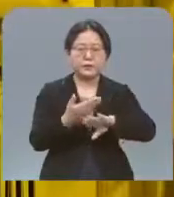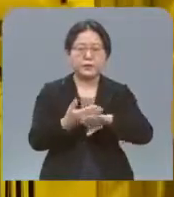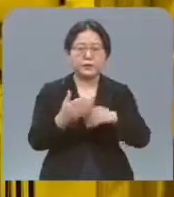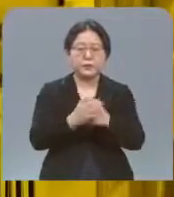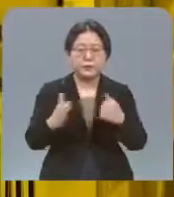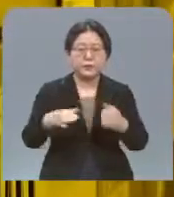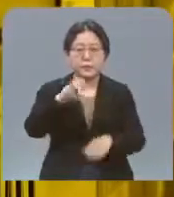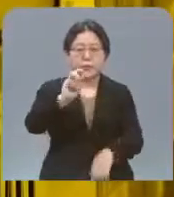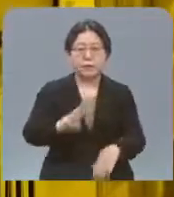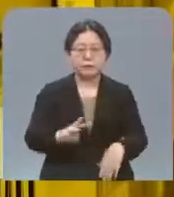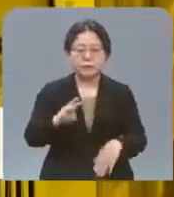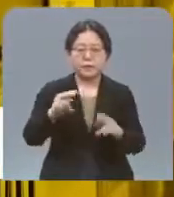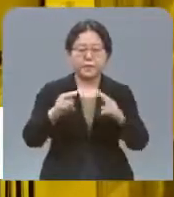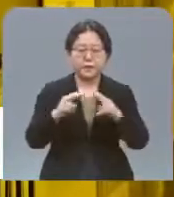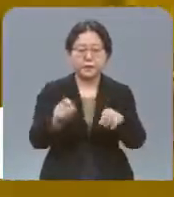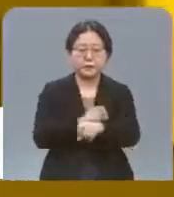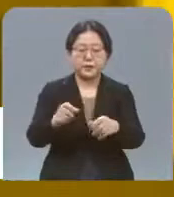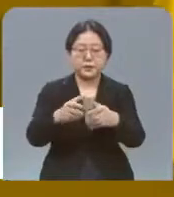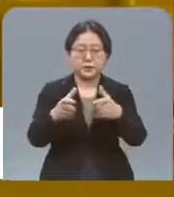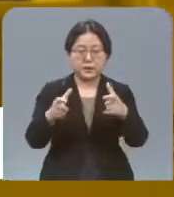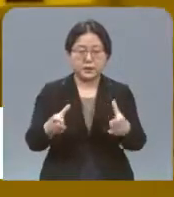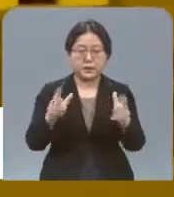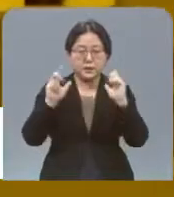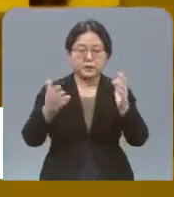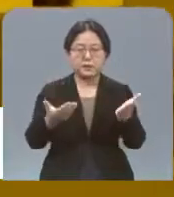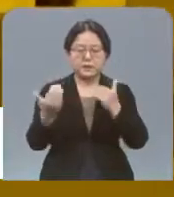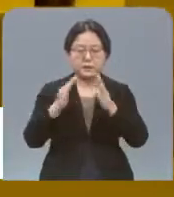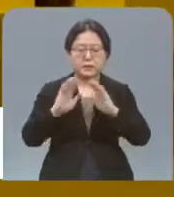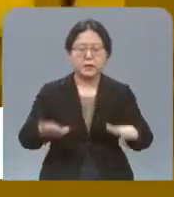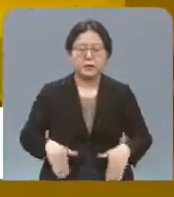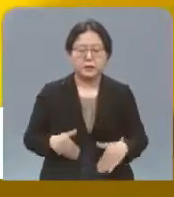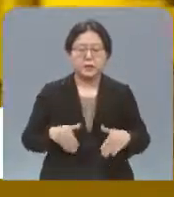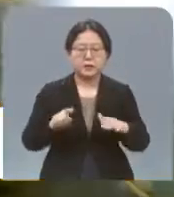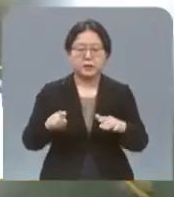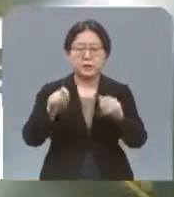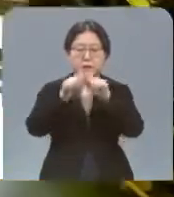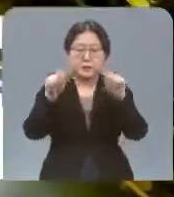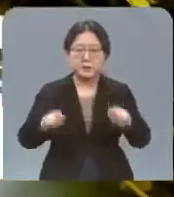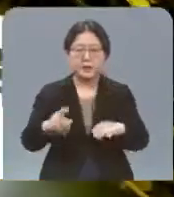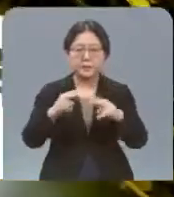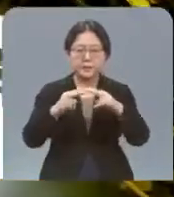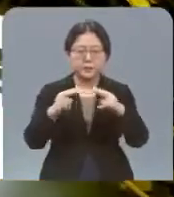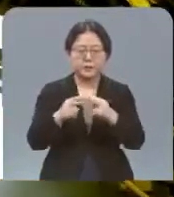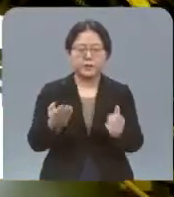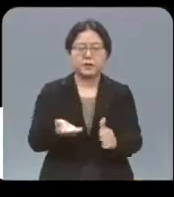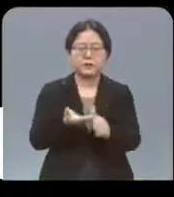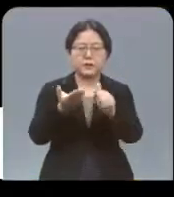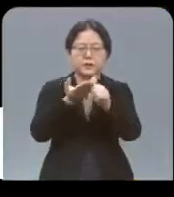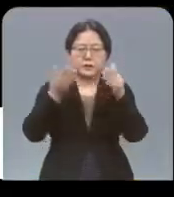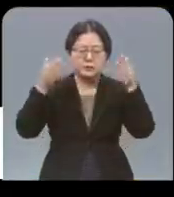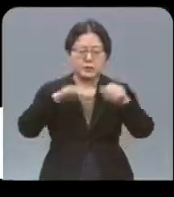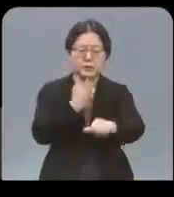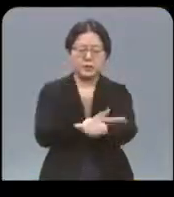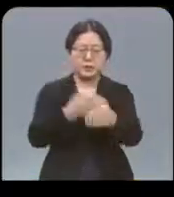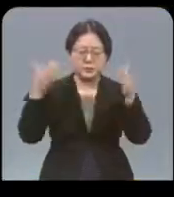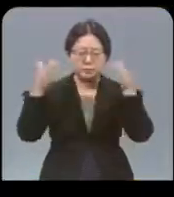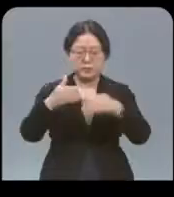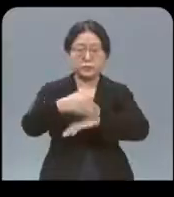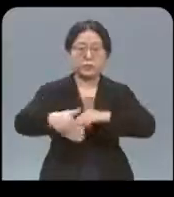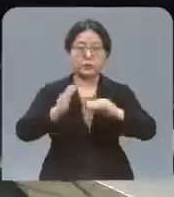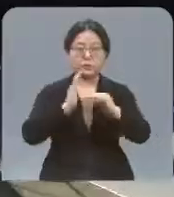때문에 광주와 함께 반도체 특화산단 유치에 뛰어든 전라남도도 이 시스템 반도체 육성에 역량을 집중한다는